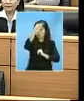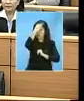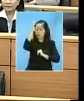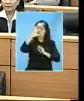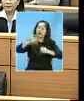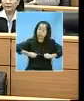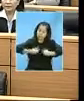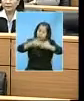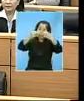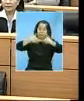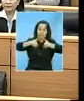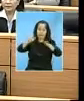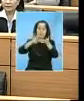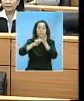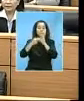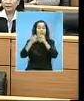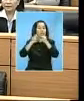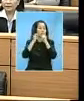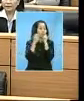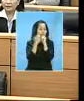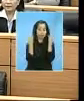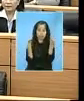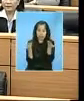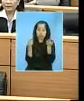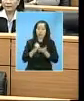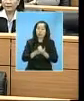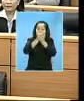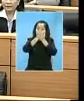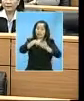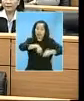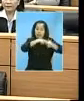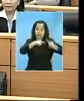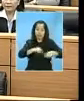แต่กระบวนการที่จะทำให้การปรองดองเกิดขึ้นได้นั้นกฎหมายรัฐธร